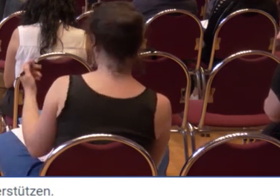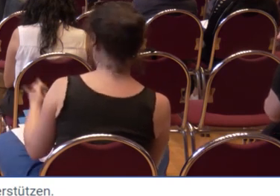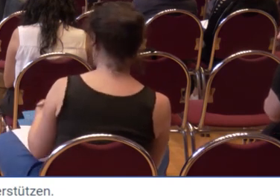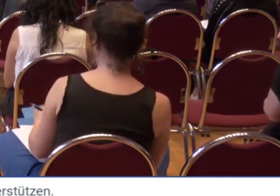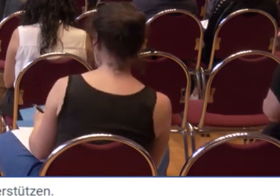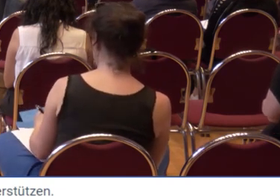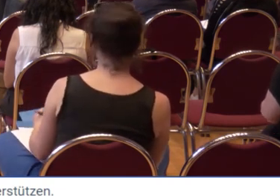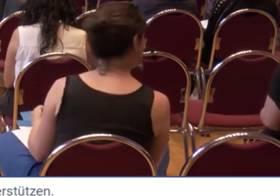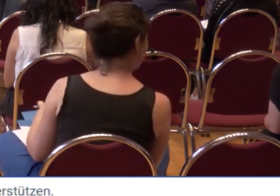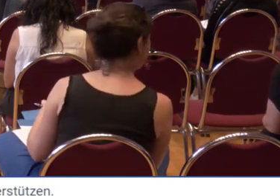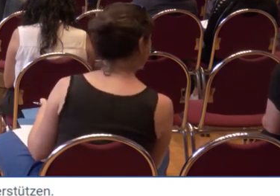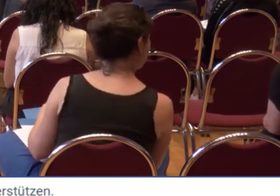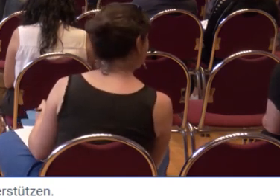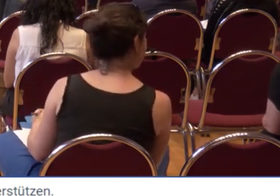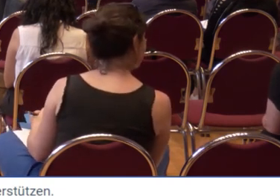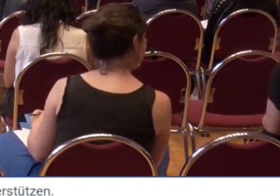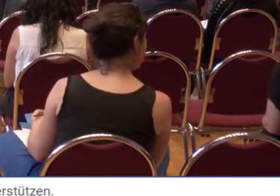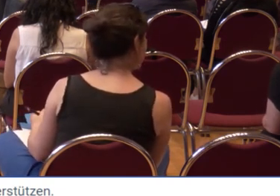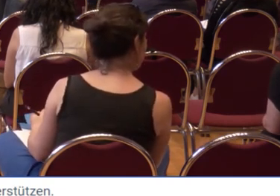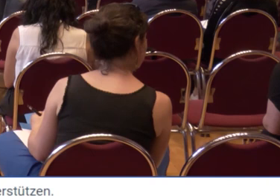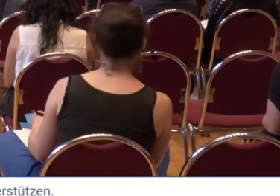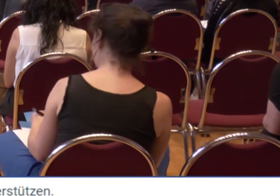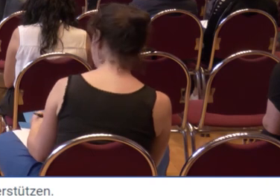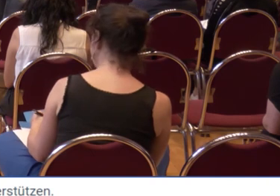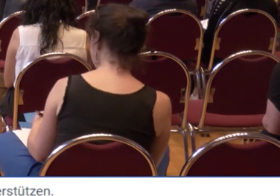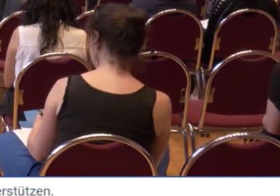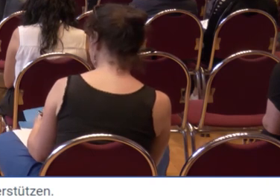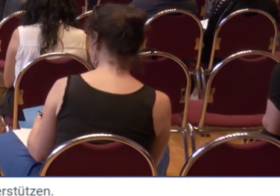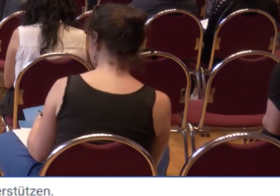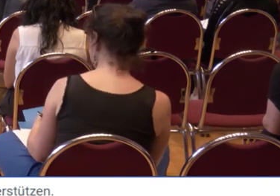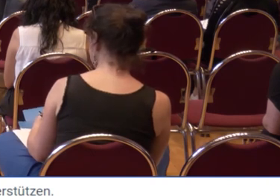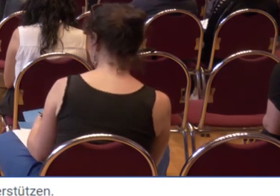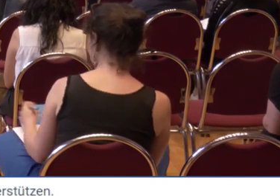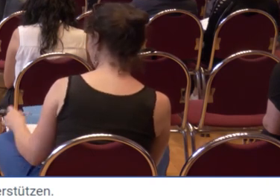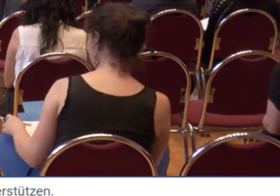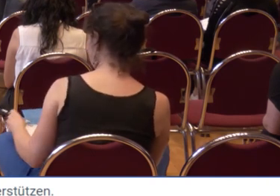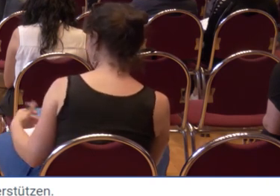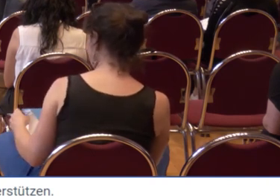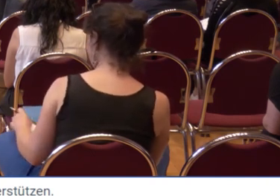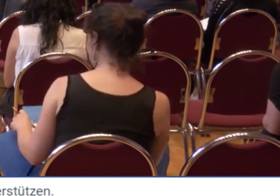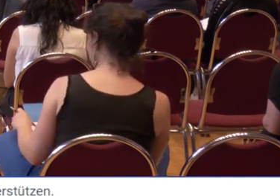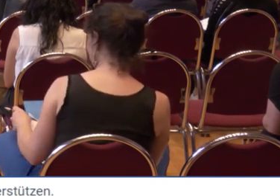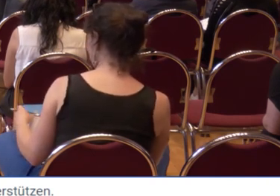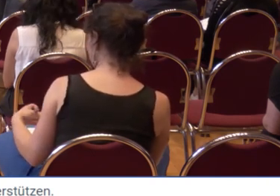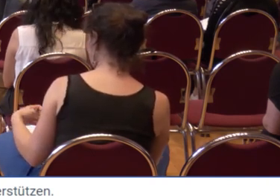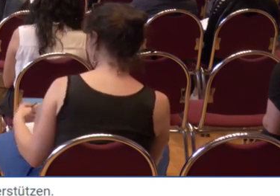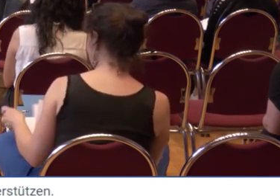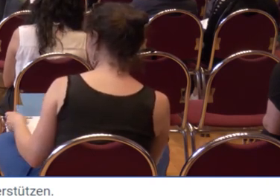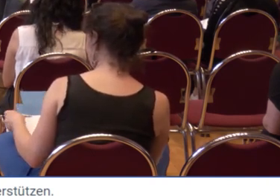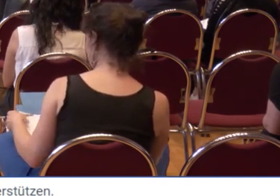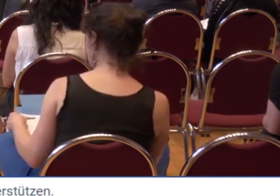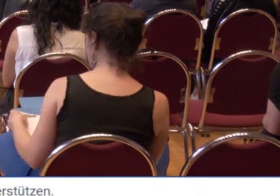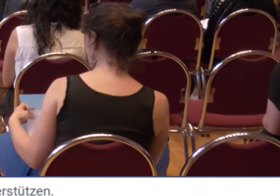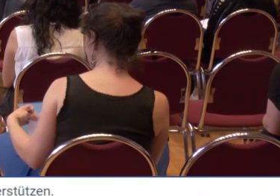vielen Dank ja das Thema es geht ja um sein die die individuelle Leistungsplanung also